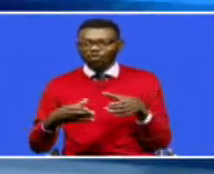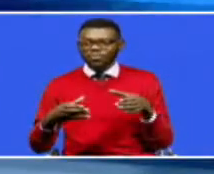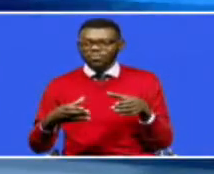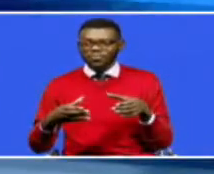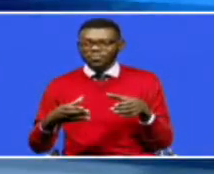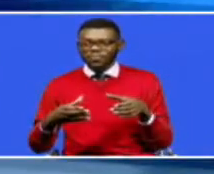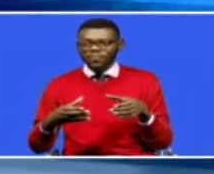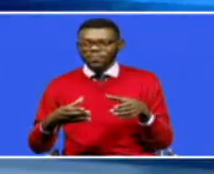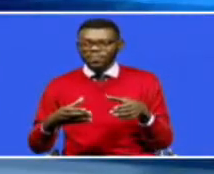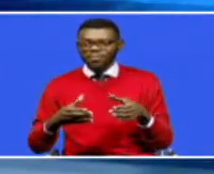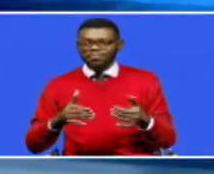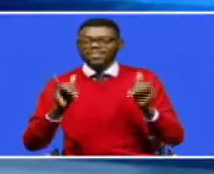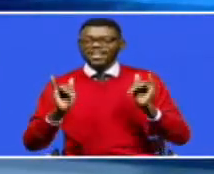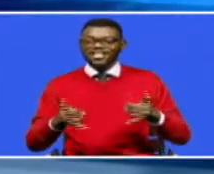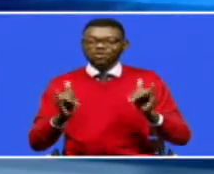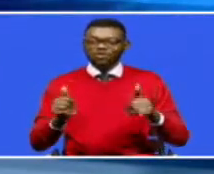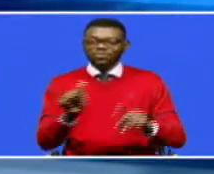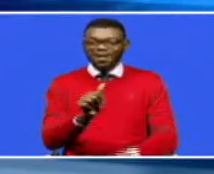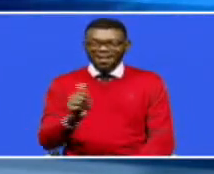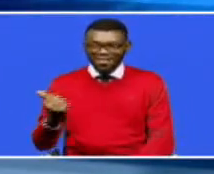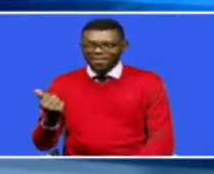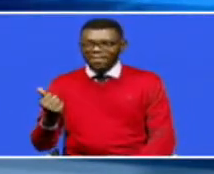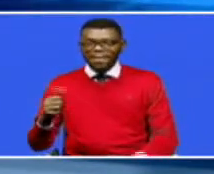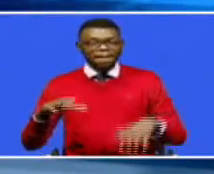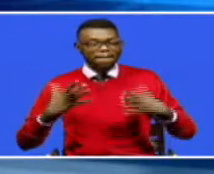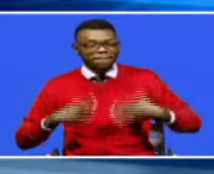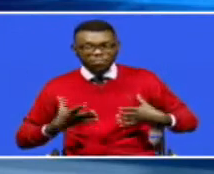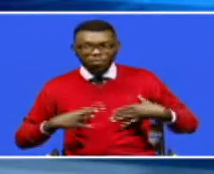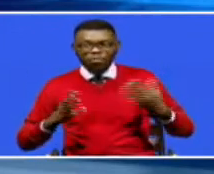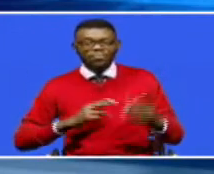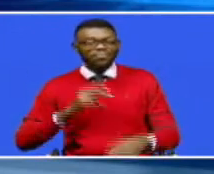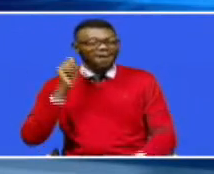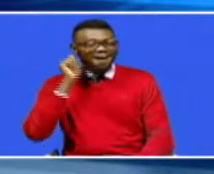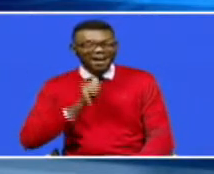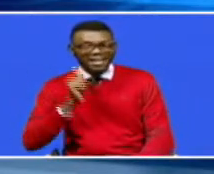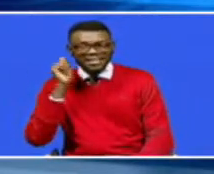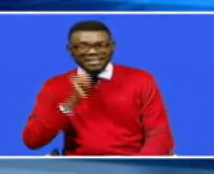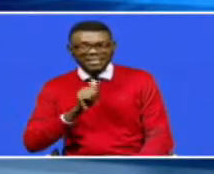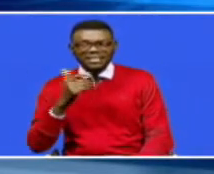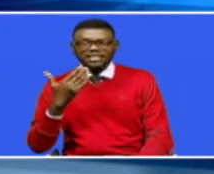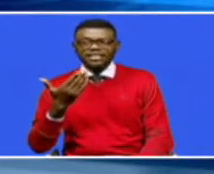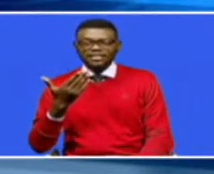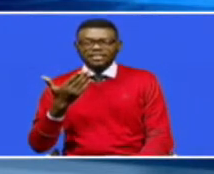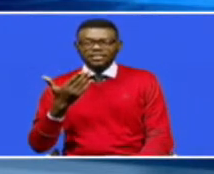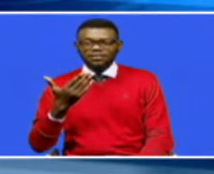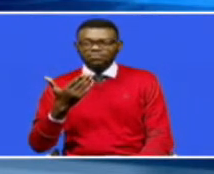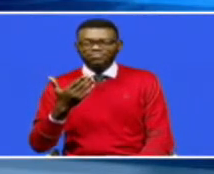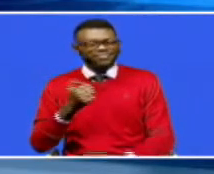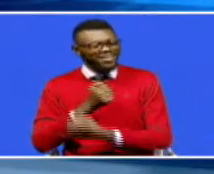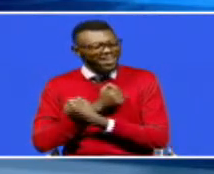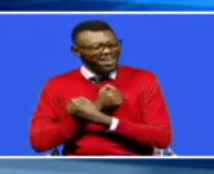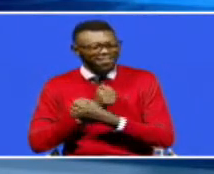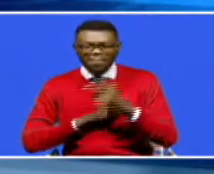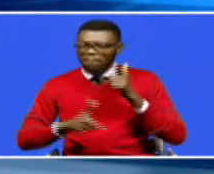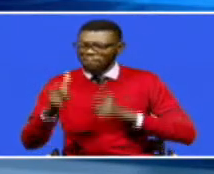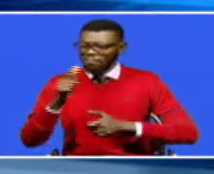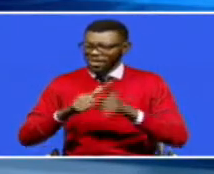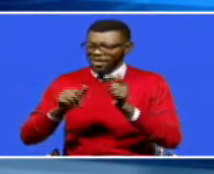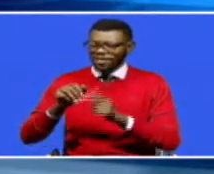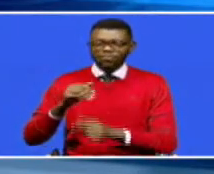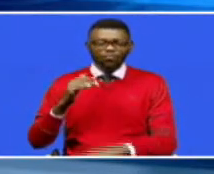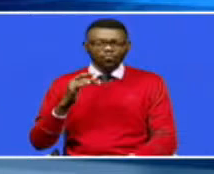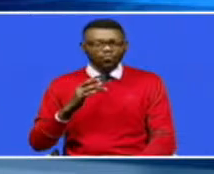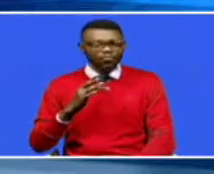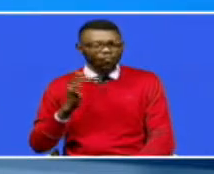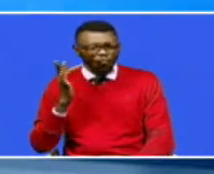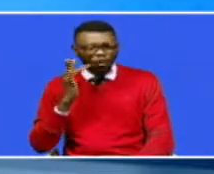Mtazamaji, na katika taarifa nyingine ni kwamba watu kutoka jamii ya Wakalenjin wamekuwa kienzi sana yale maziwa yaliyoganda maarufu kama Mursik,